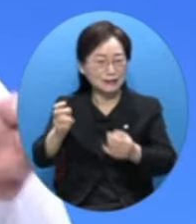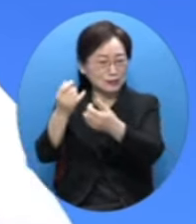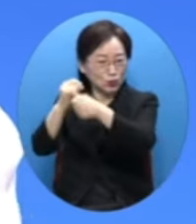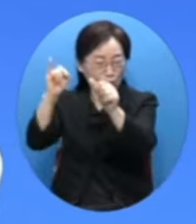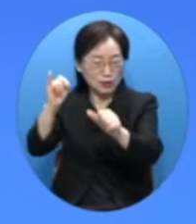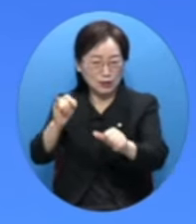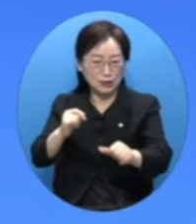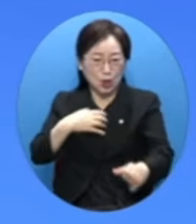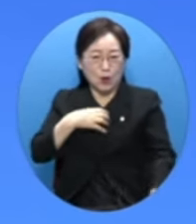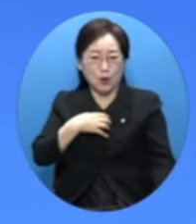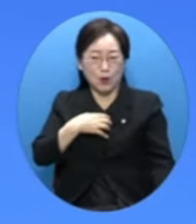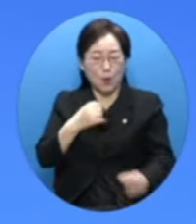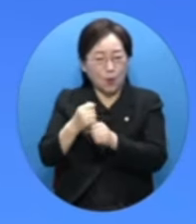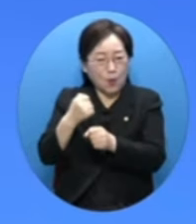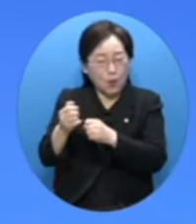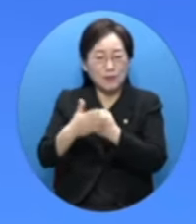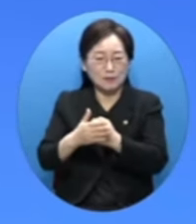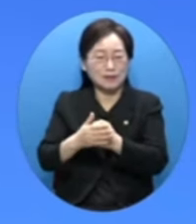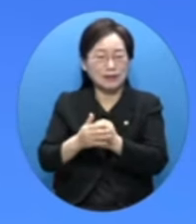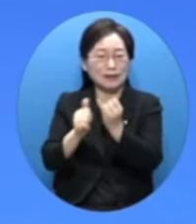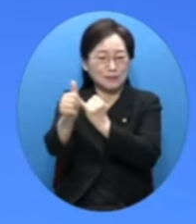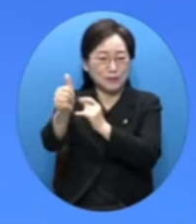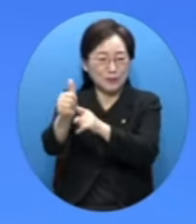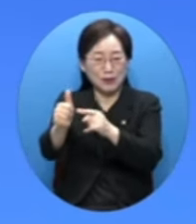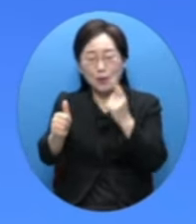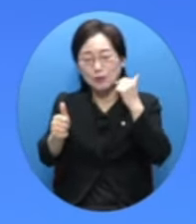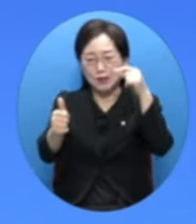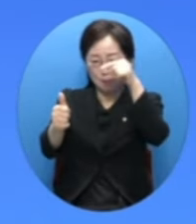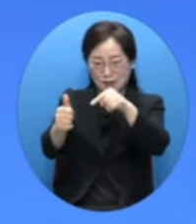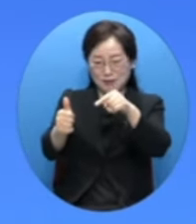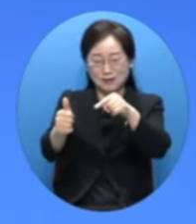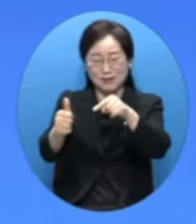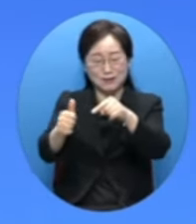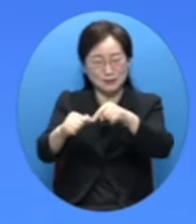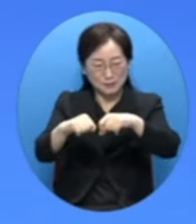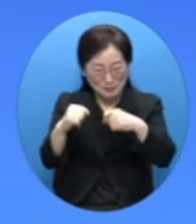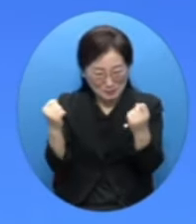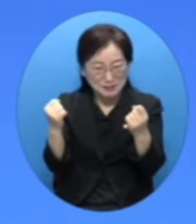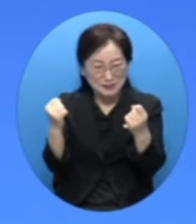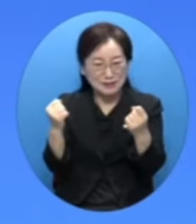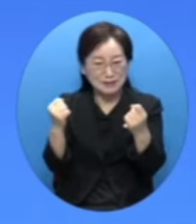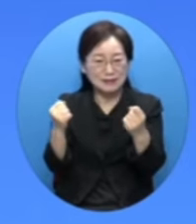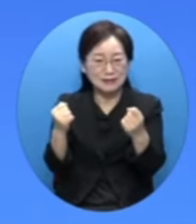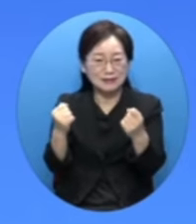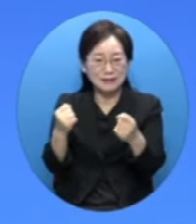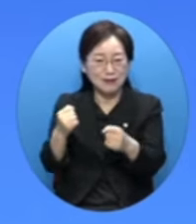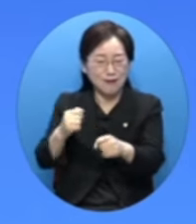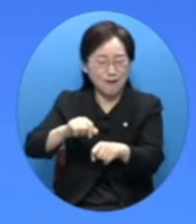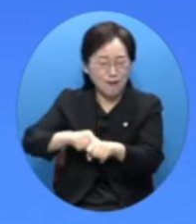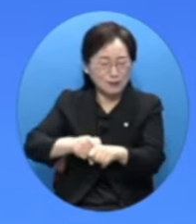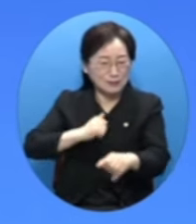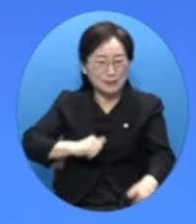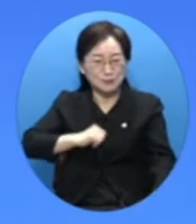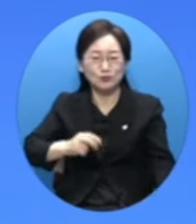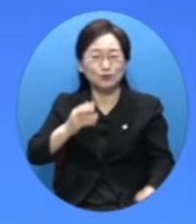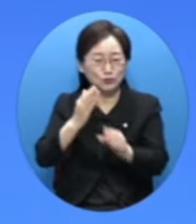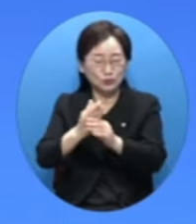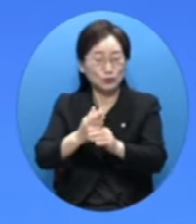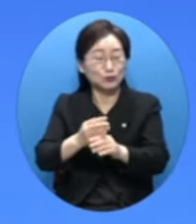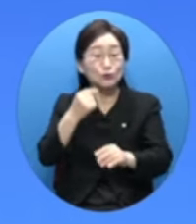같으니까 남편이 목사님 말 듣고 그렇게 지금 억지로 술을 참는가 보다.